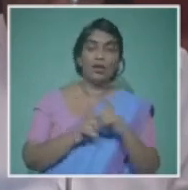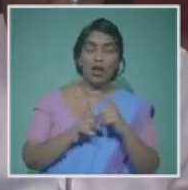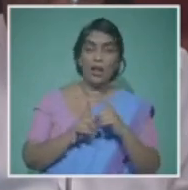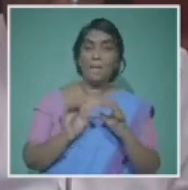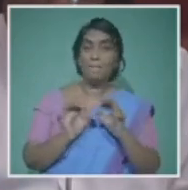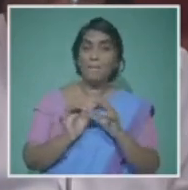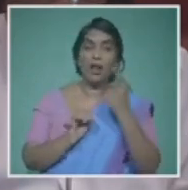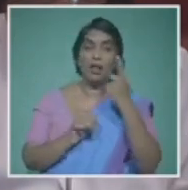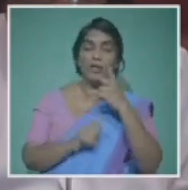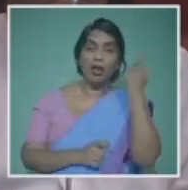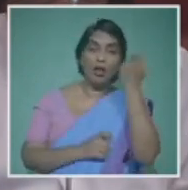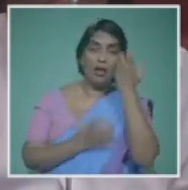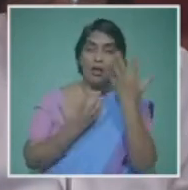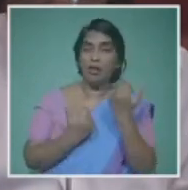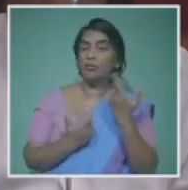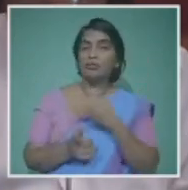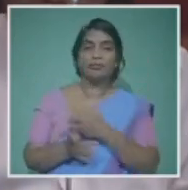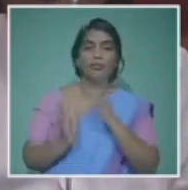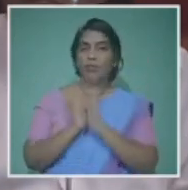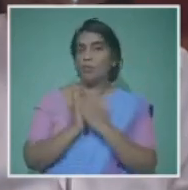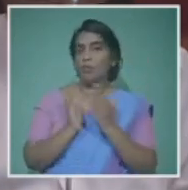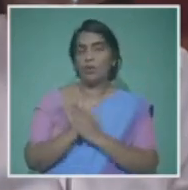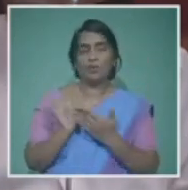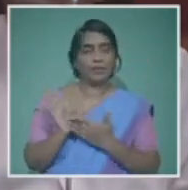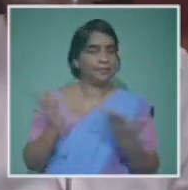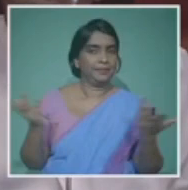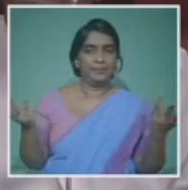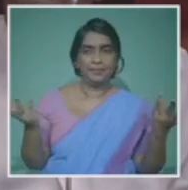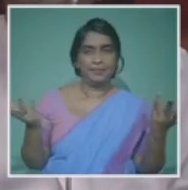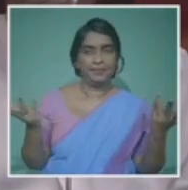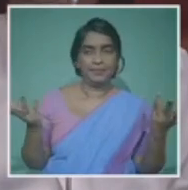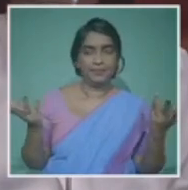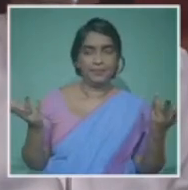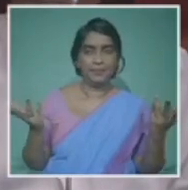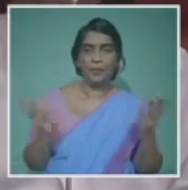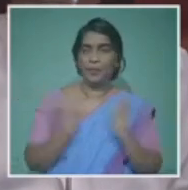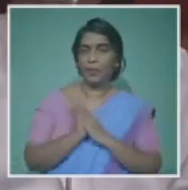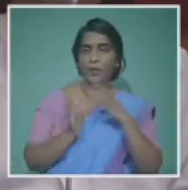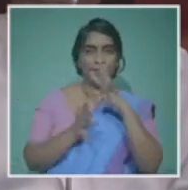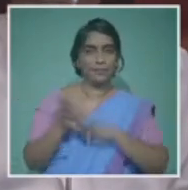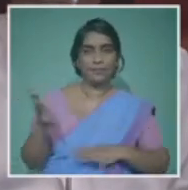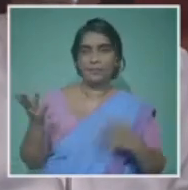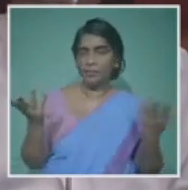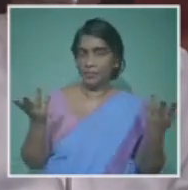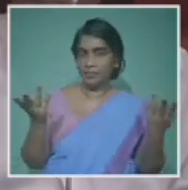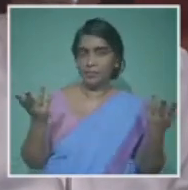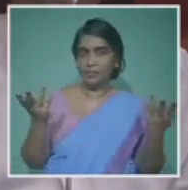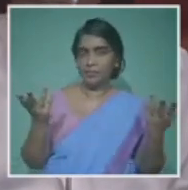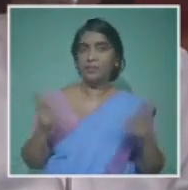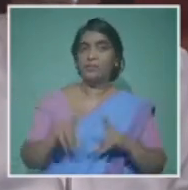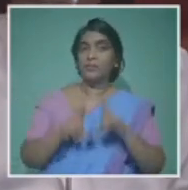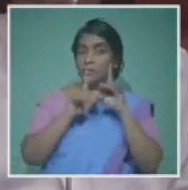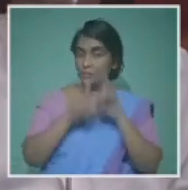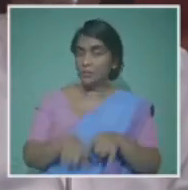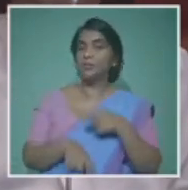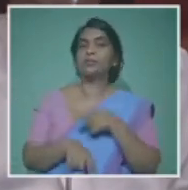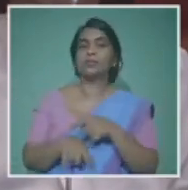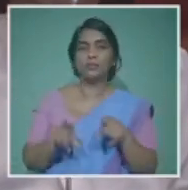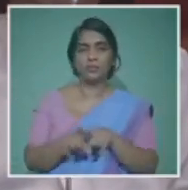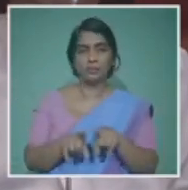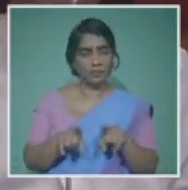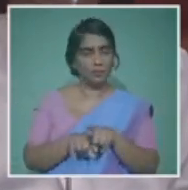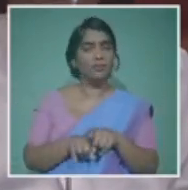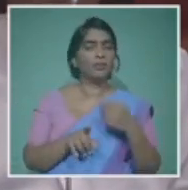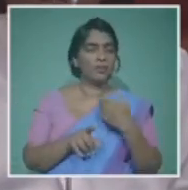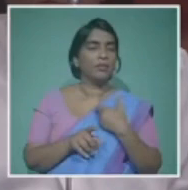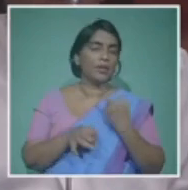Kau tu hoya kan? Ni kira mee kenan ni? Mee putih kenan ni? Mee putih kenan ni? Ini mee wata bayi.